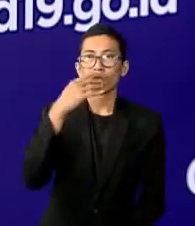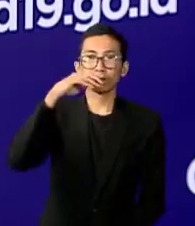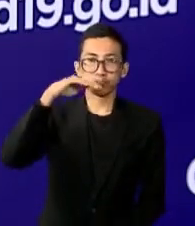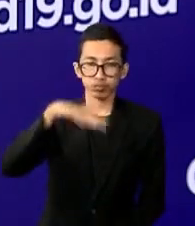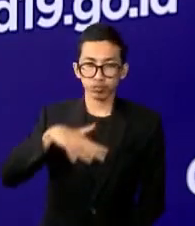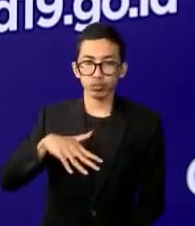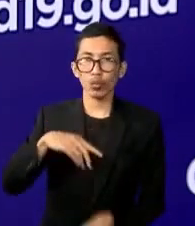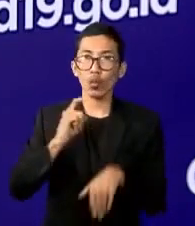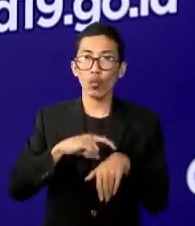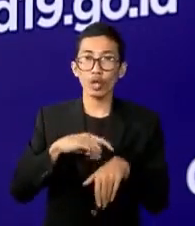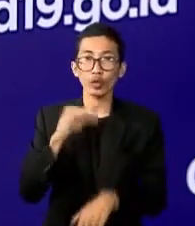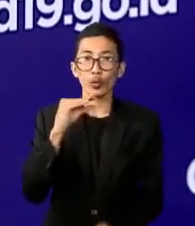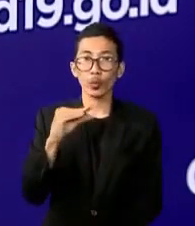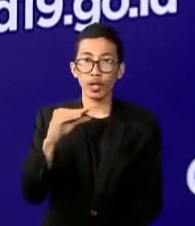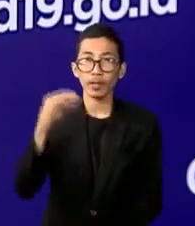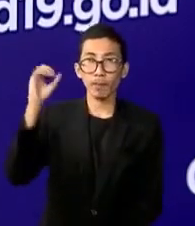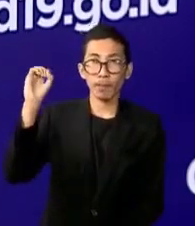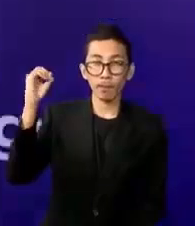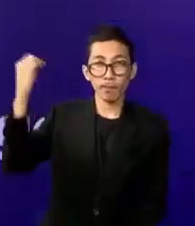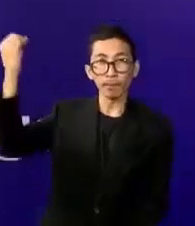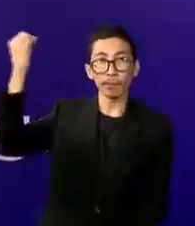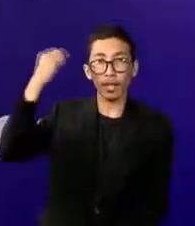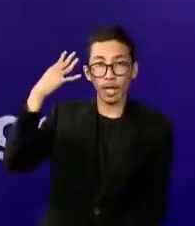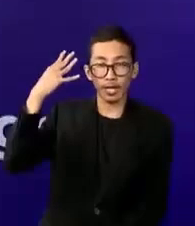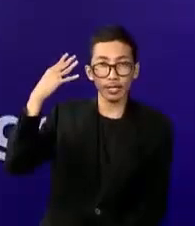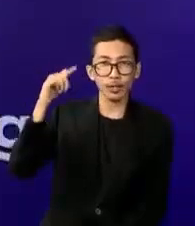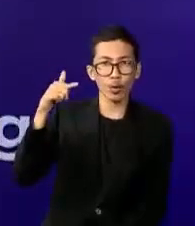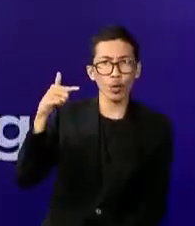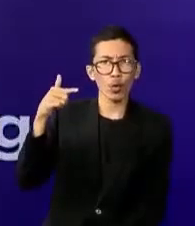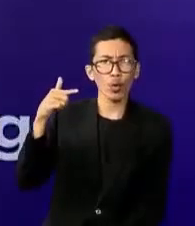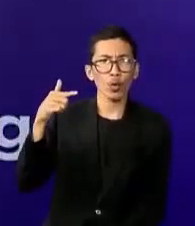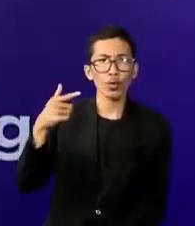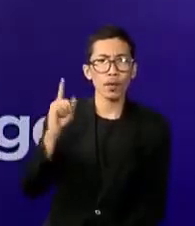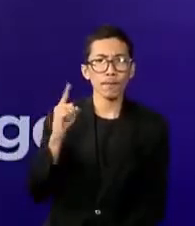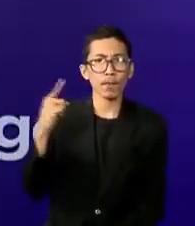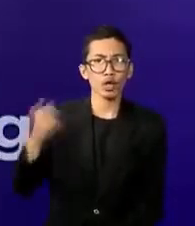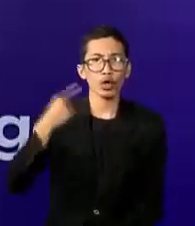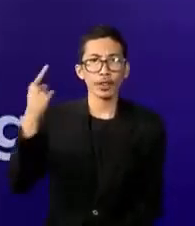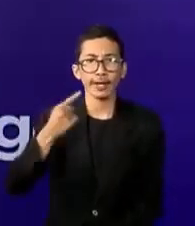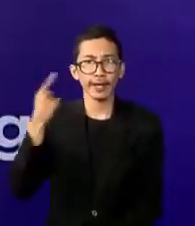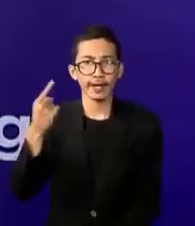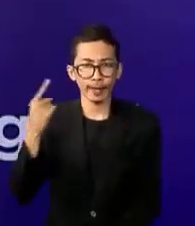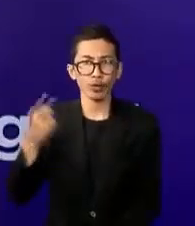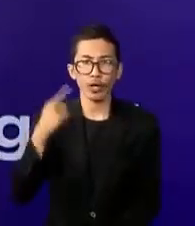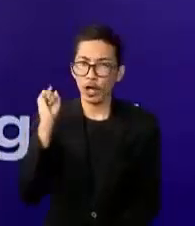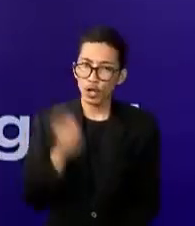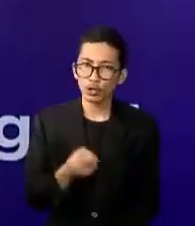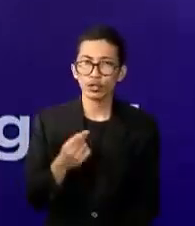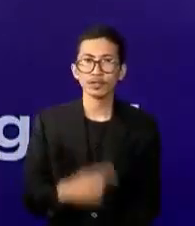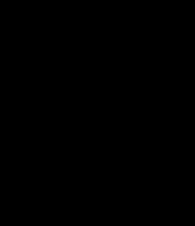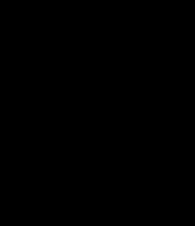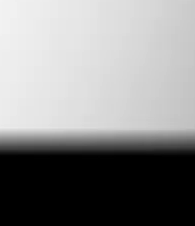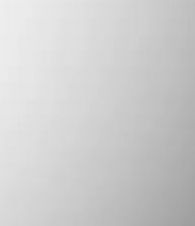lagi kalau pagi-pagi Ya sambil berjemur gitu ya ya bisa lagi kalau rutin karena kan kita tidak pernah istirahat bernafas Hmm iya Pastinya dong